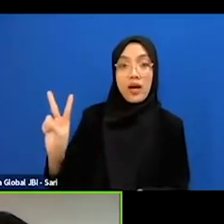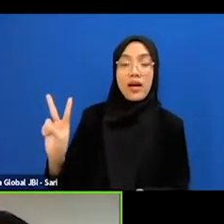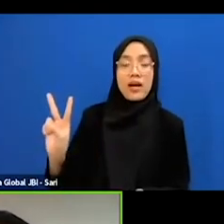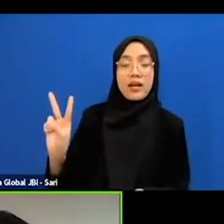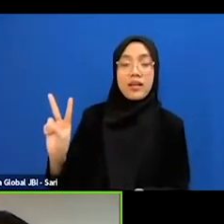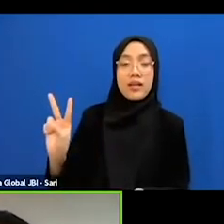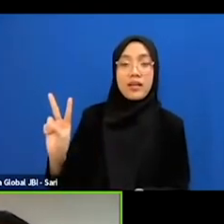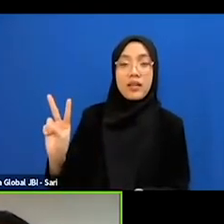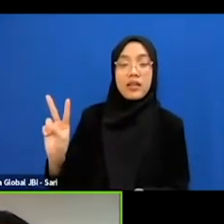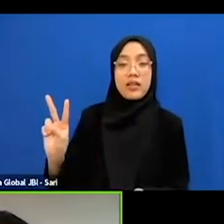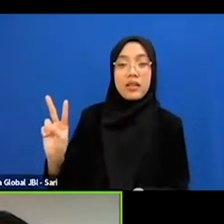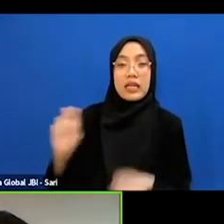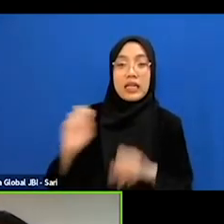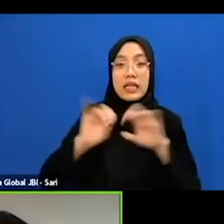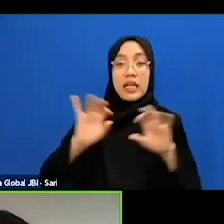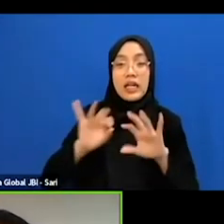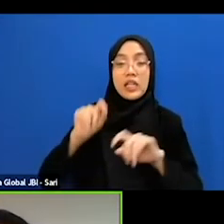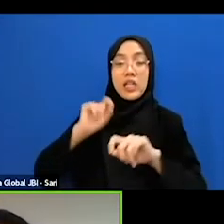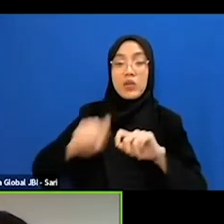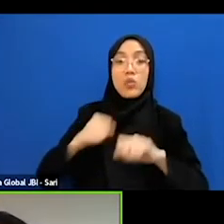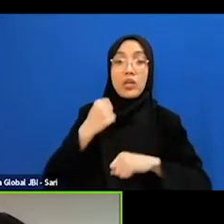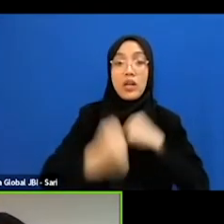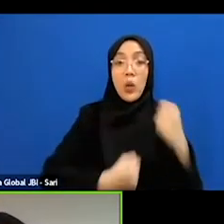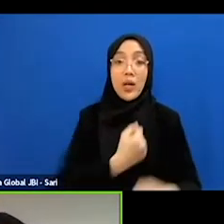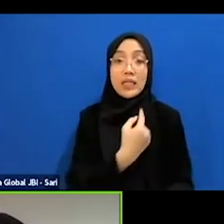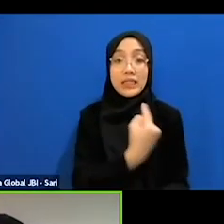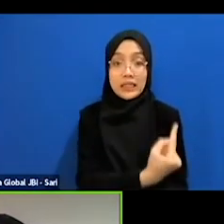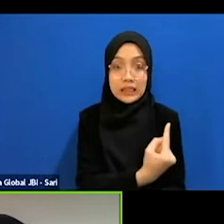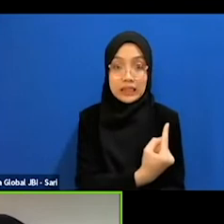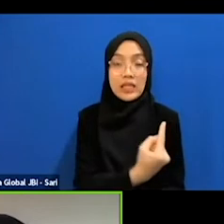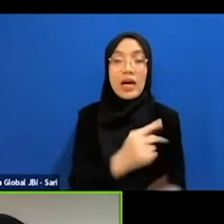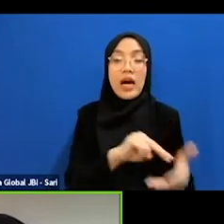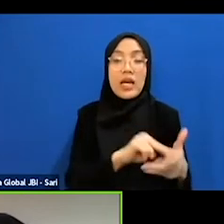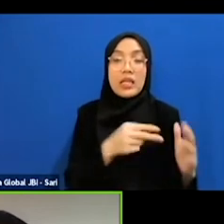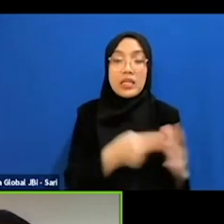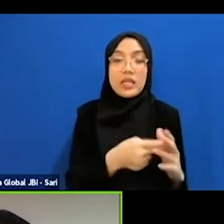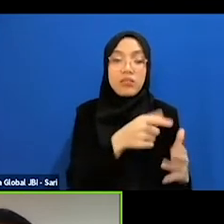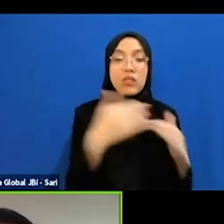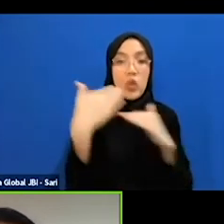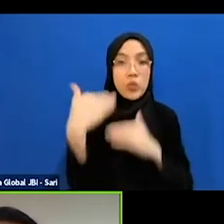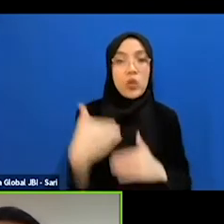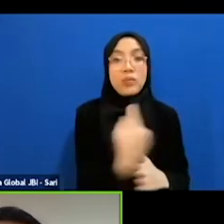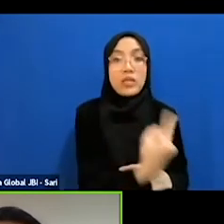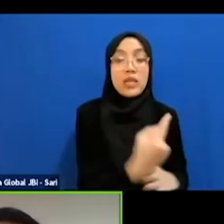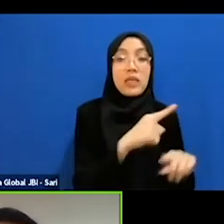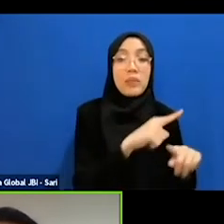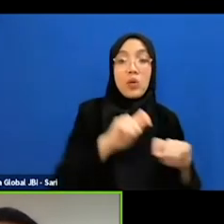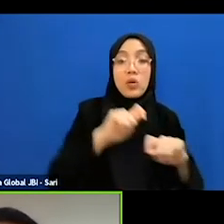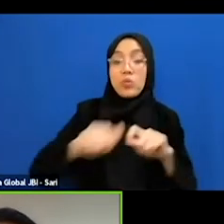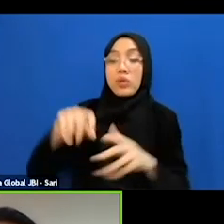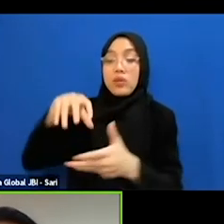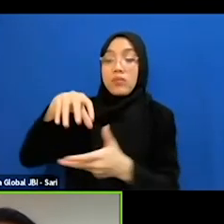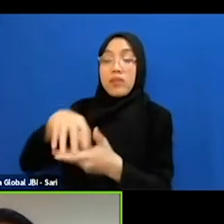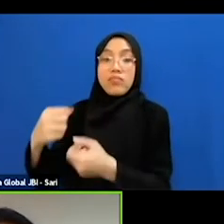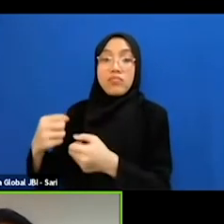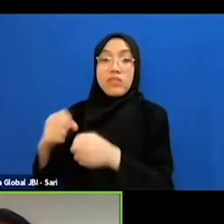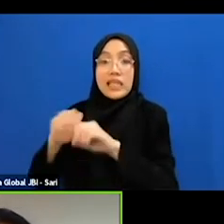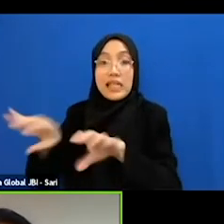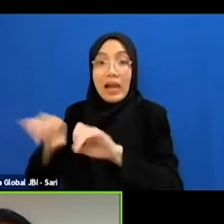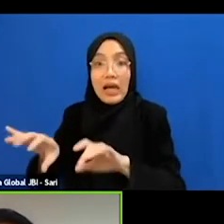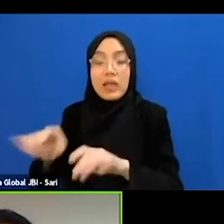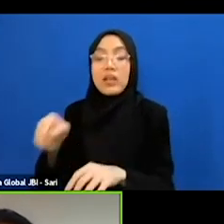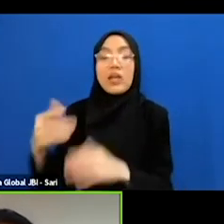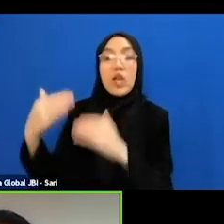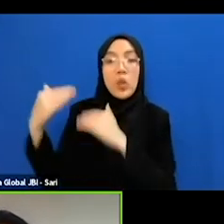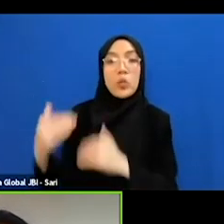oleh pelaku usaha sendiri maka si pelaku usaha itu diri yang bertangga kalau dibuat oleh biro iklan maka biro iklan